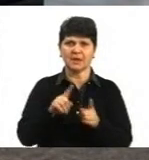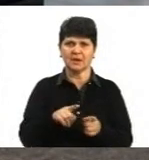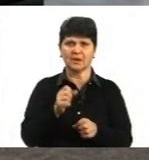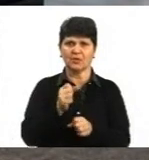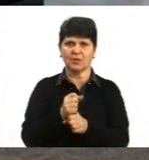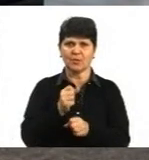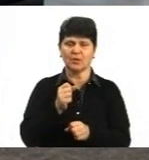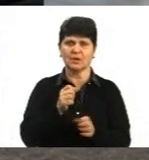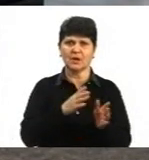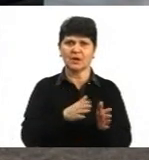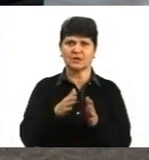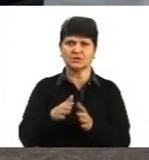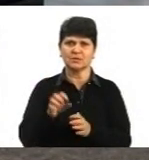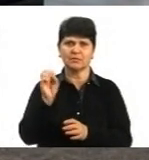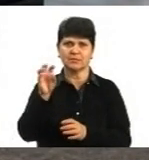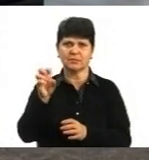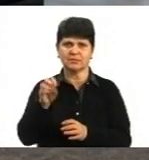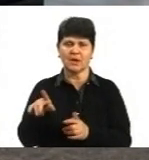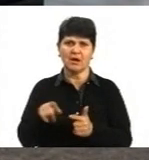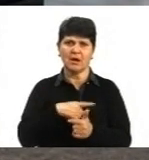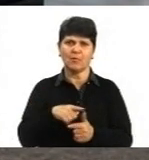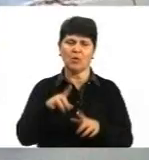жовтий режим мигання, або відключення